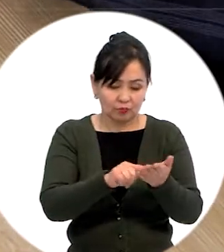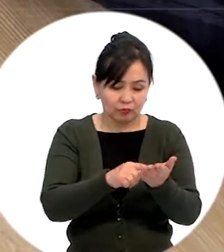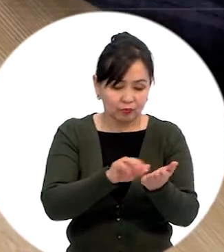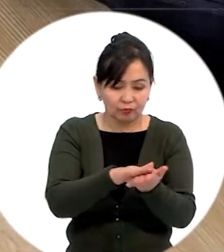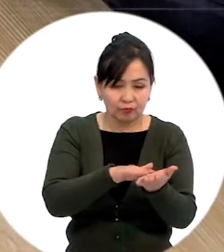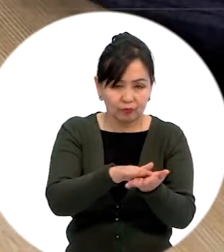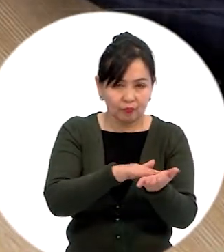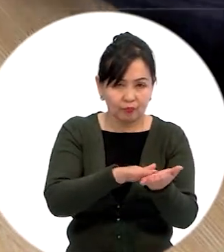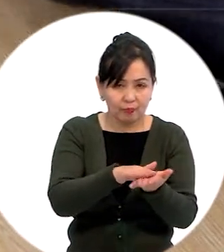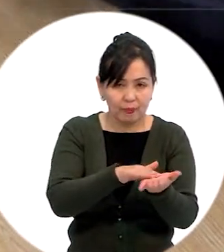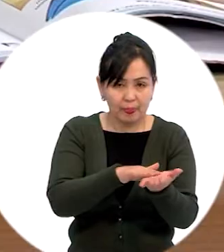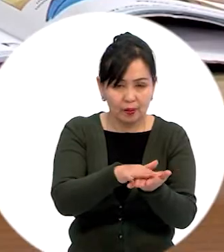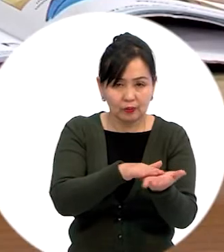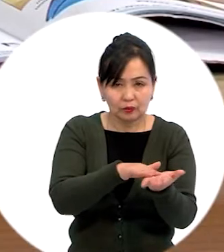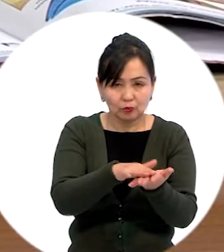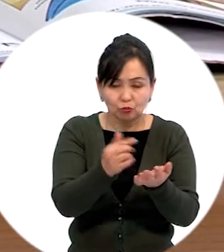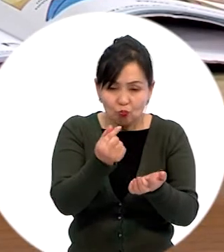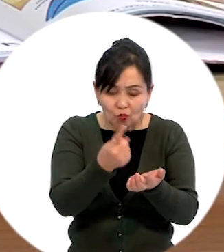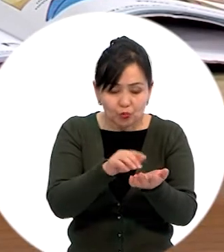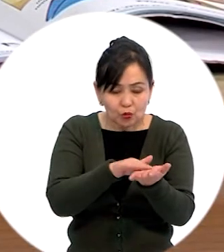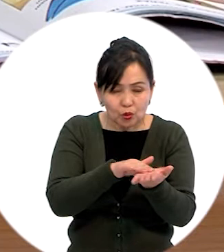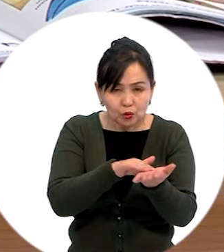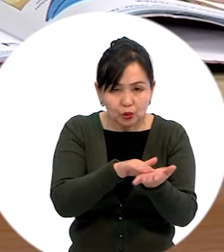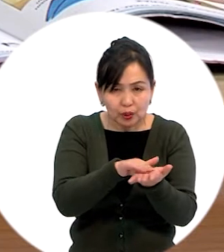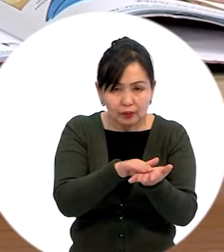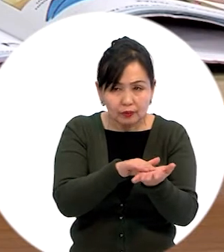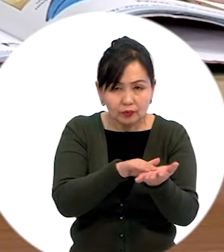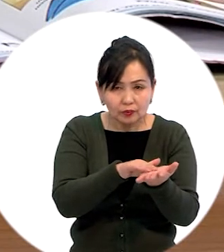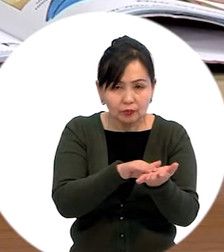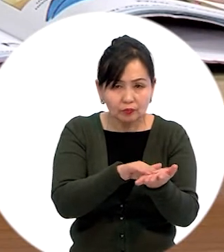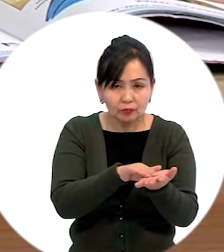За навчийг бол маш амархан. Баг зэрэг цовжгаад